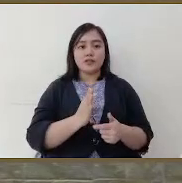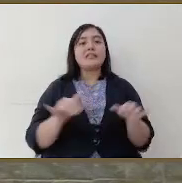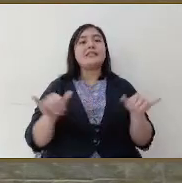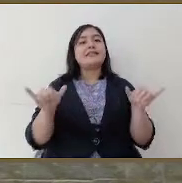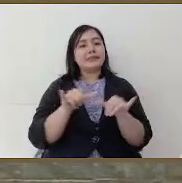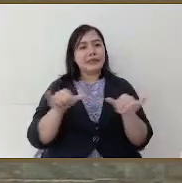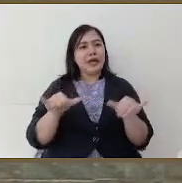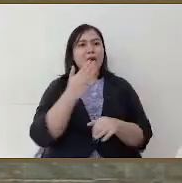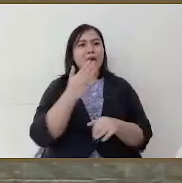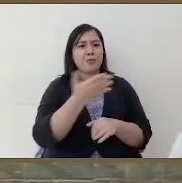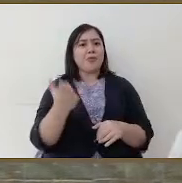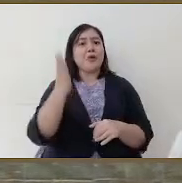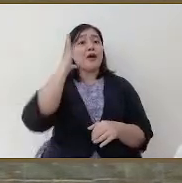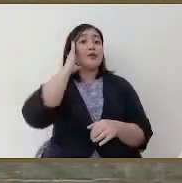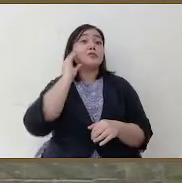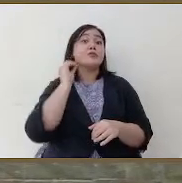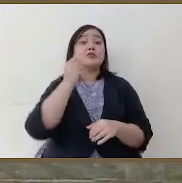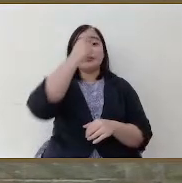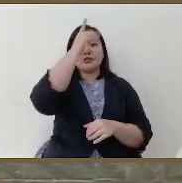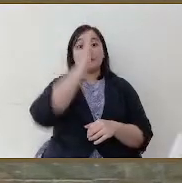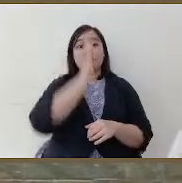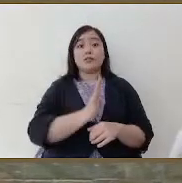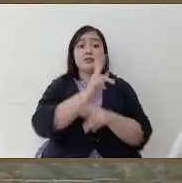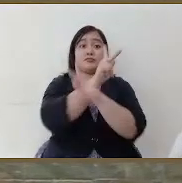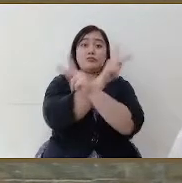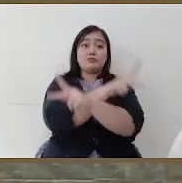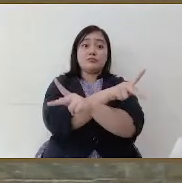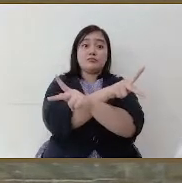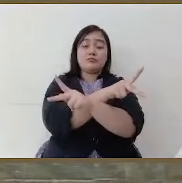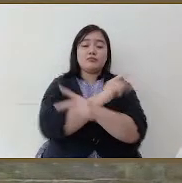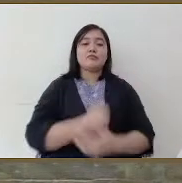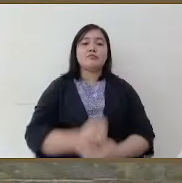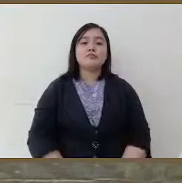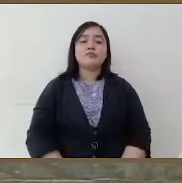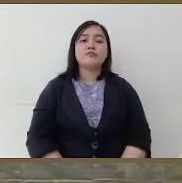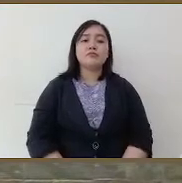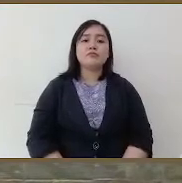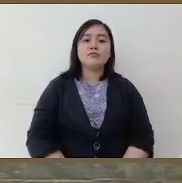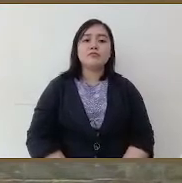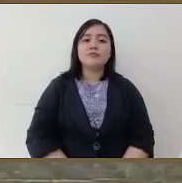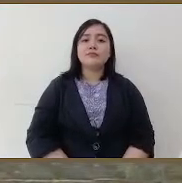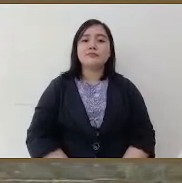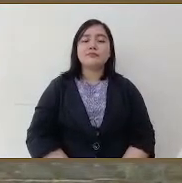pamilya? In fact, in the first place, kapatid,